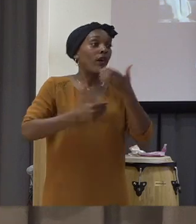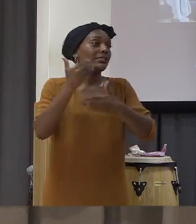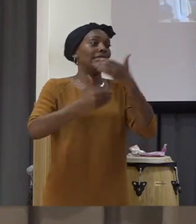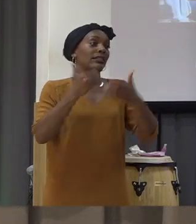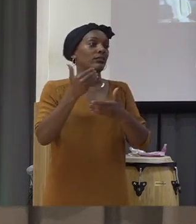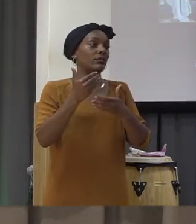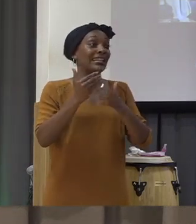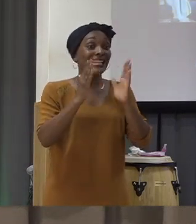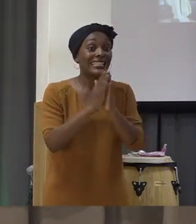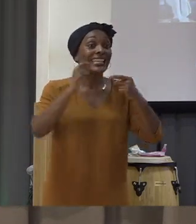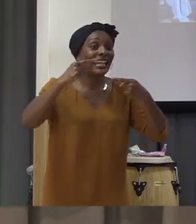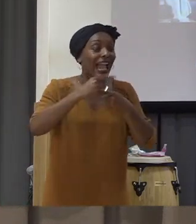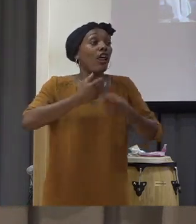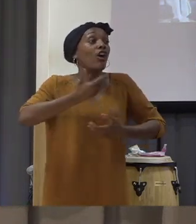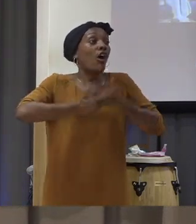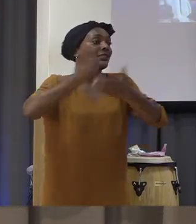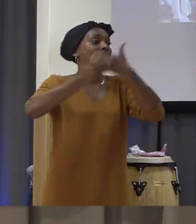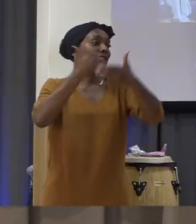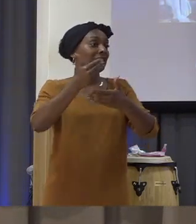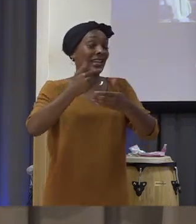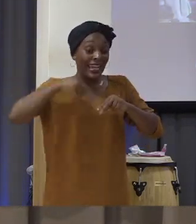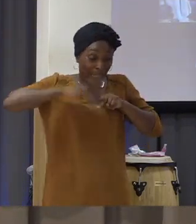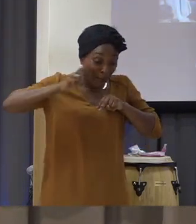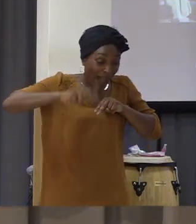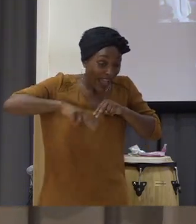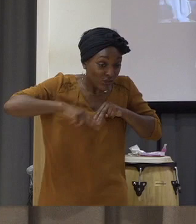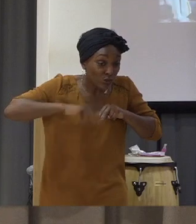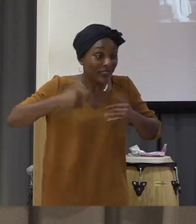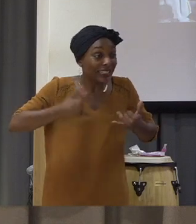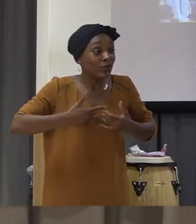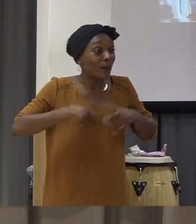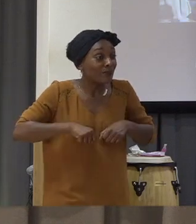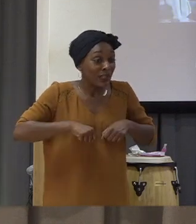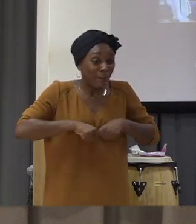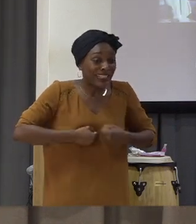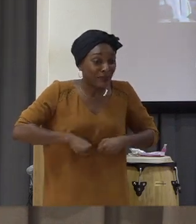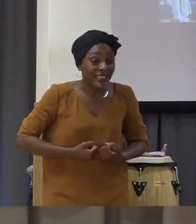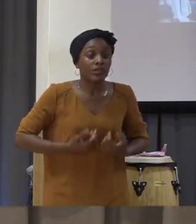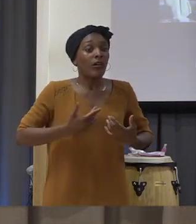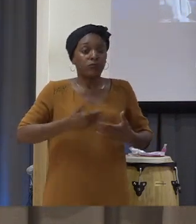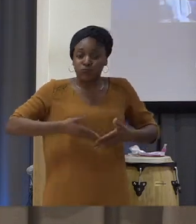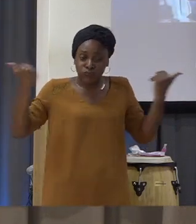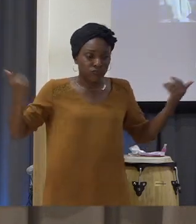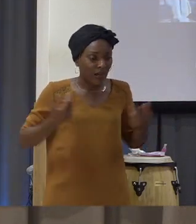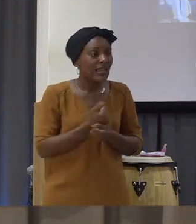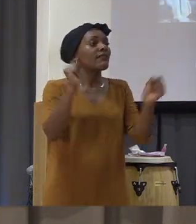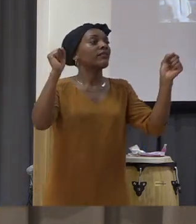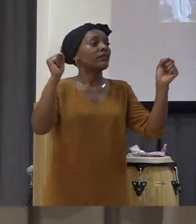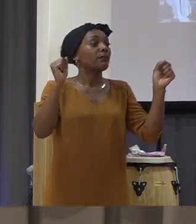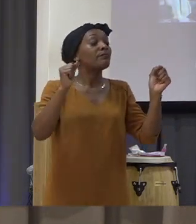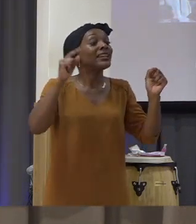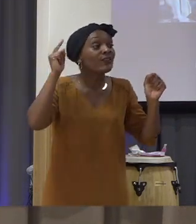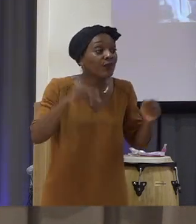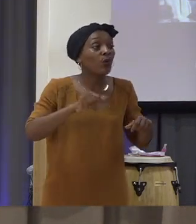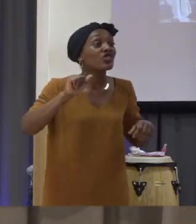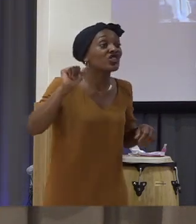croissance, c'est un lieu de restauration. Mais l'Église ne sera que ce que nous en faisons.